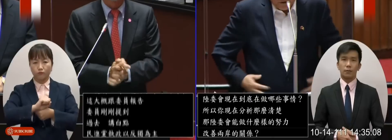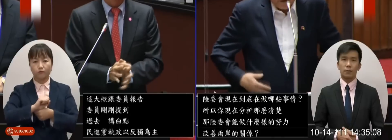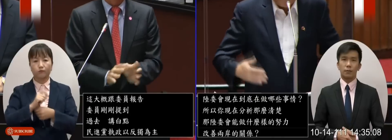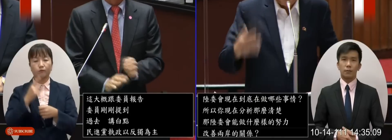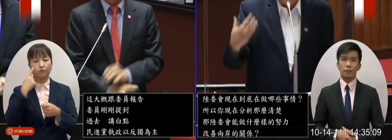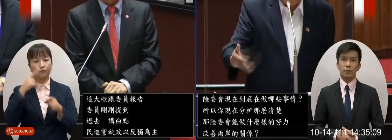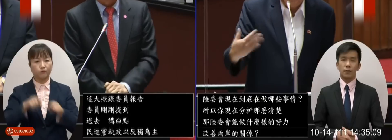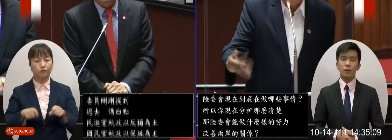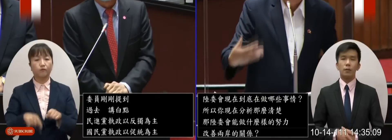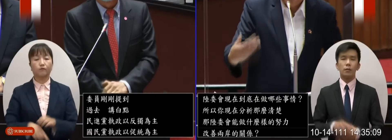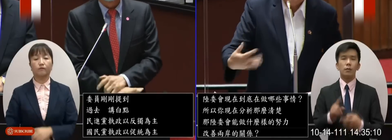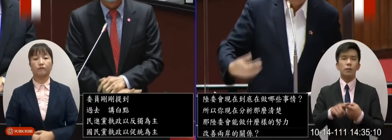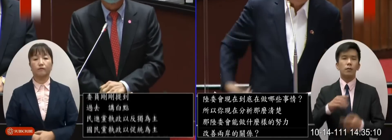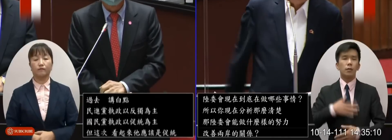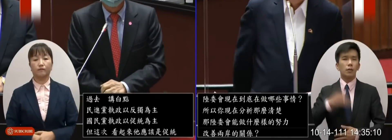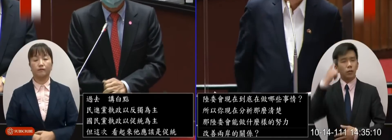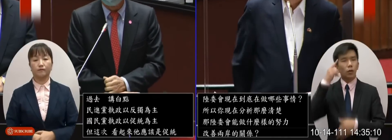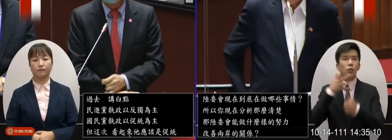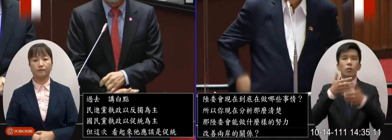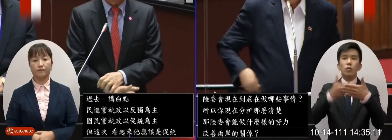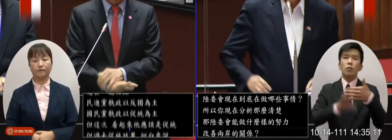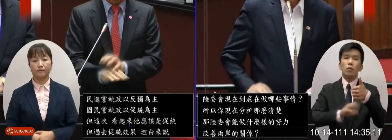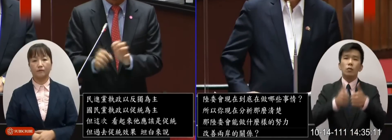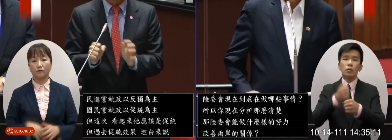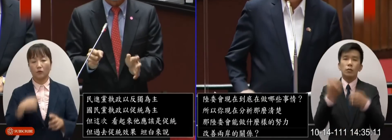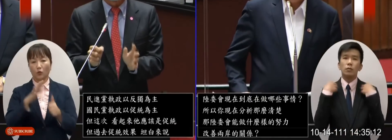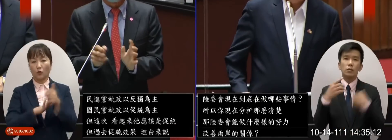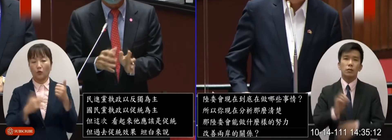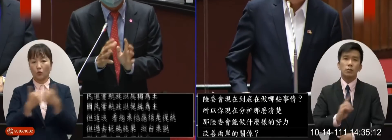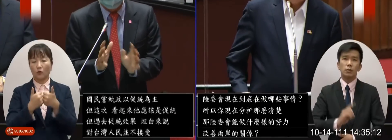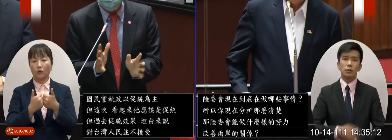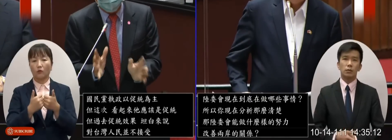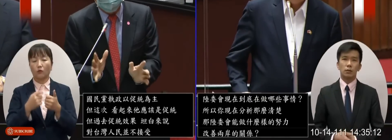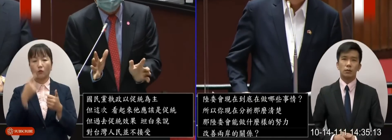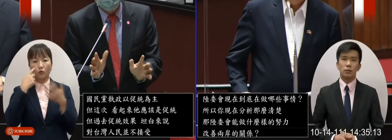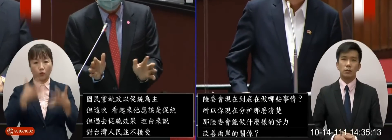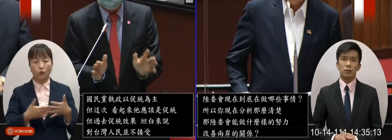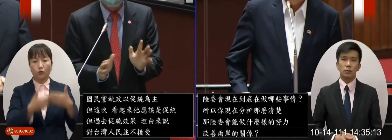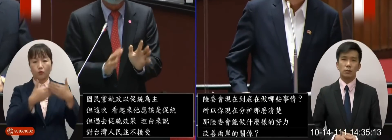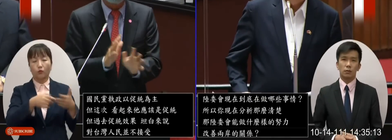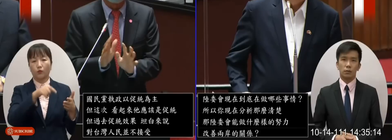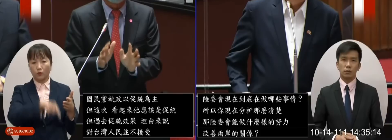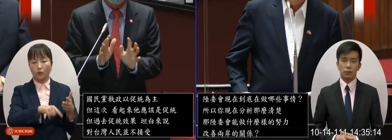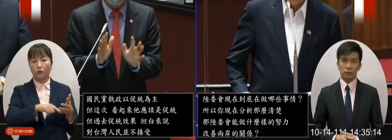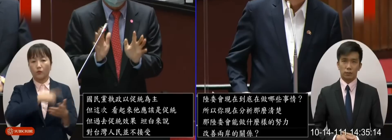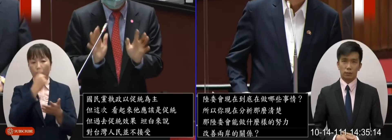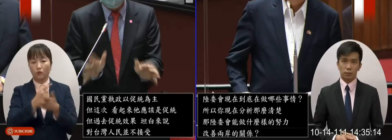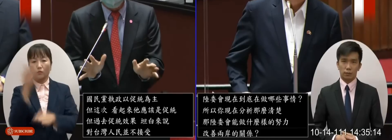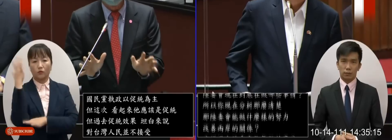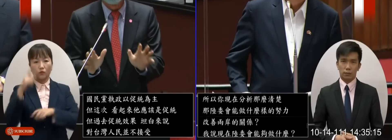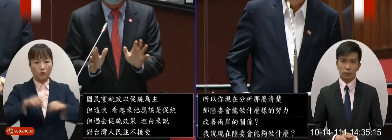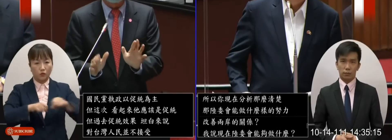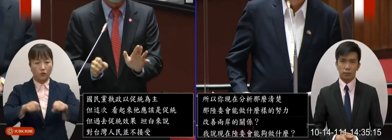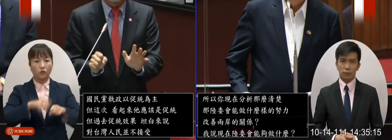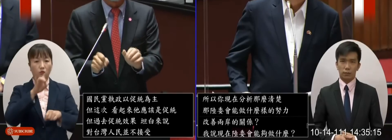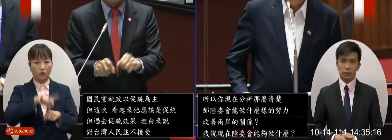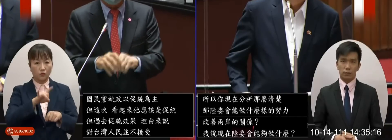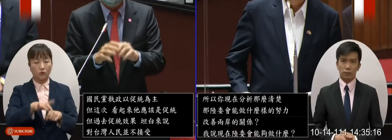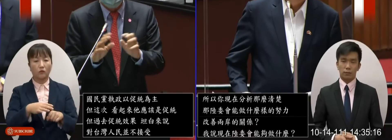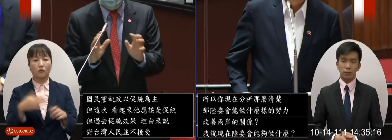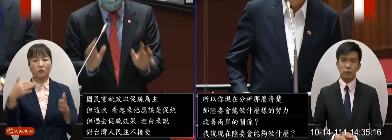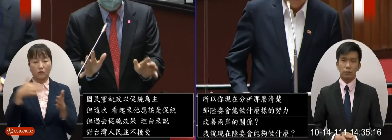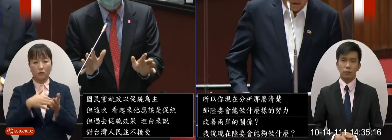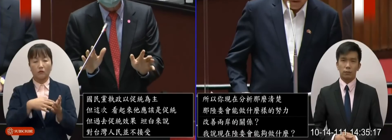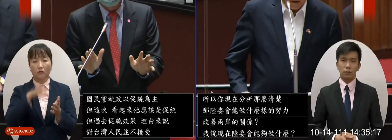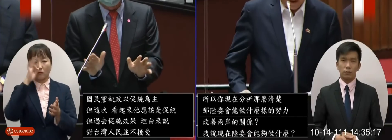道的部分。 对了，我说现在陆委会能够做什么？ 我们陆委会当然第一个就关注对岸他整体政策的定调，那之后呢，